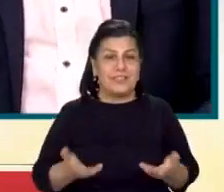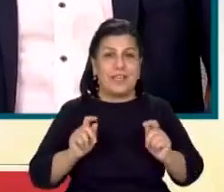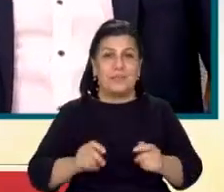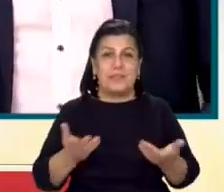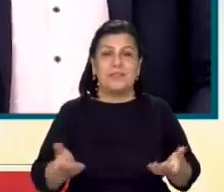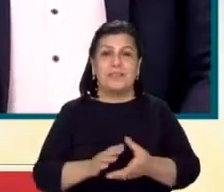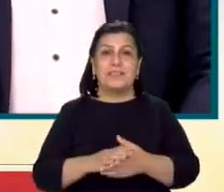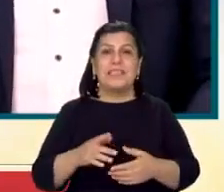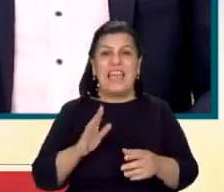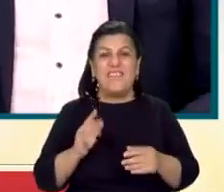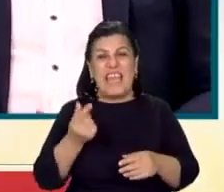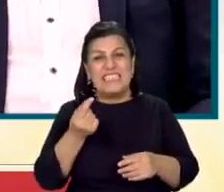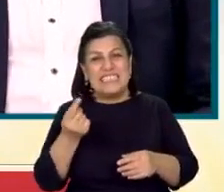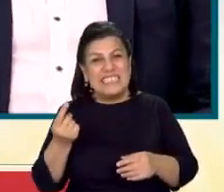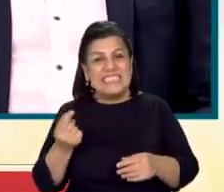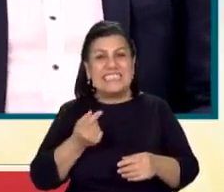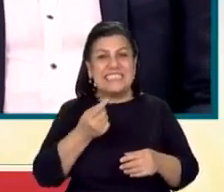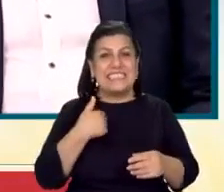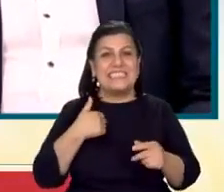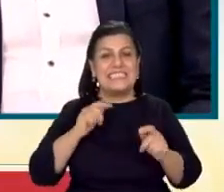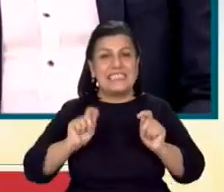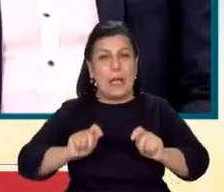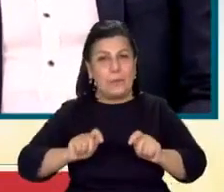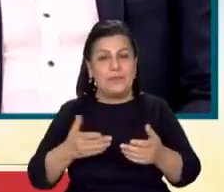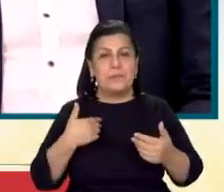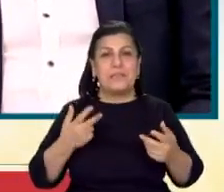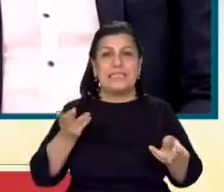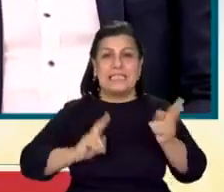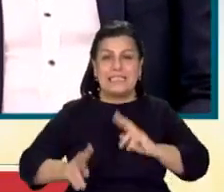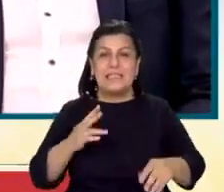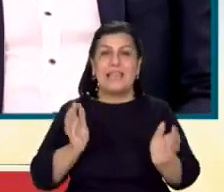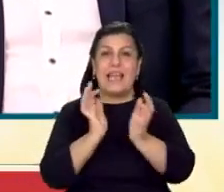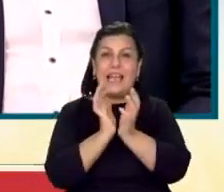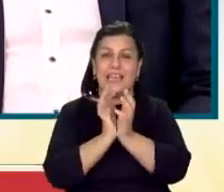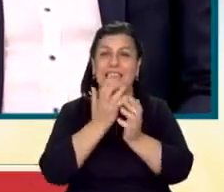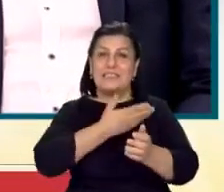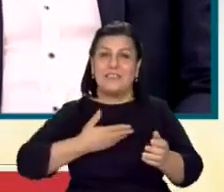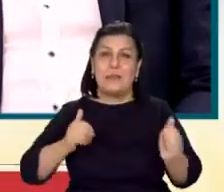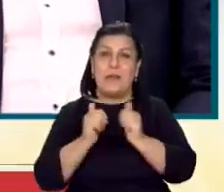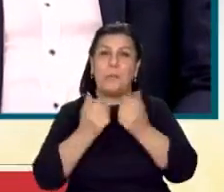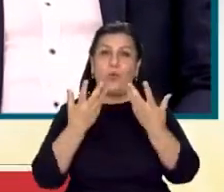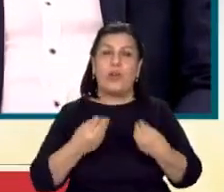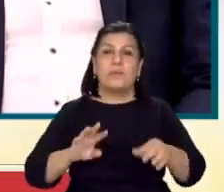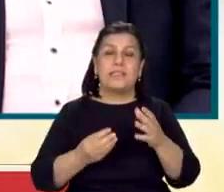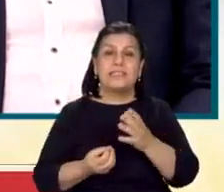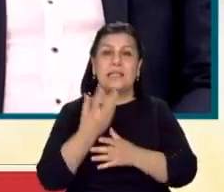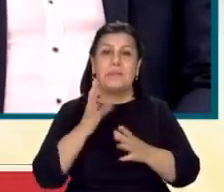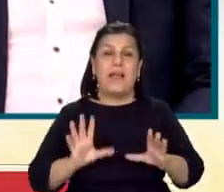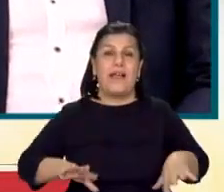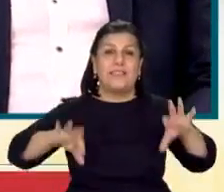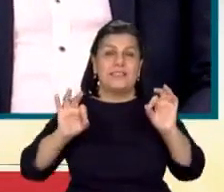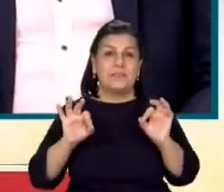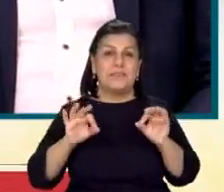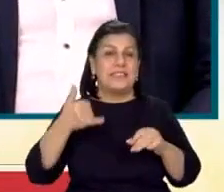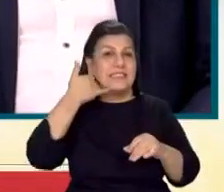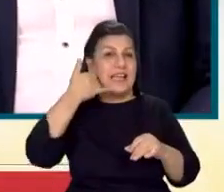geri dönüş olacak mı, olmayacak mı? Şu an genel olarak zaten bir belirsizlik hakim. Diğer iş kollarında da olduğu gibi. O